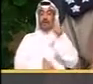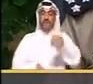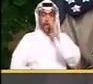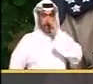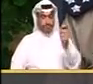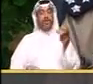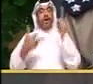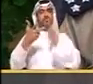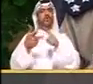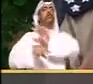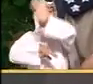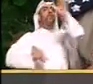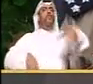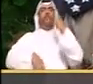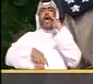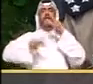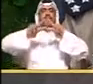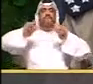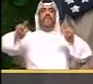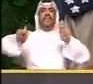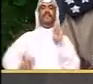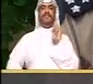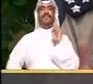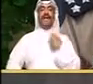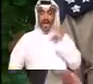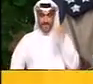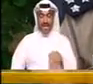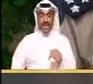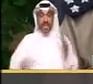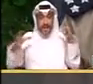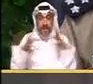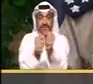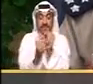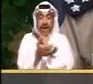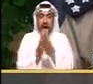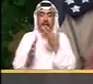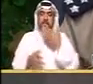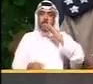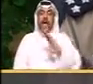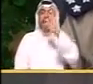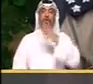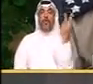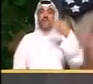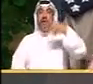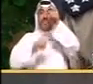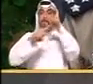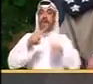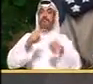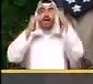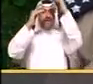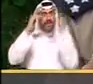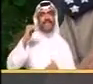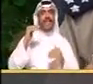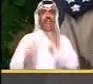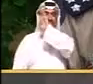من الجوانب اللي يكون أساسا إطارهم القانوني في البلاد غير سليم أو غير صحيح، هذه تلقي بظلالها على